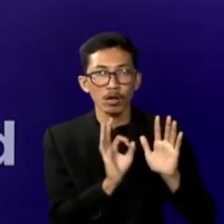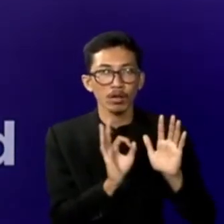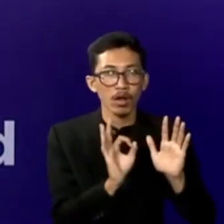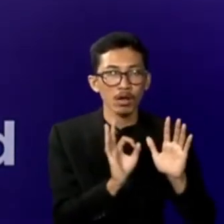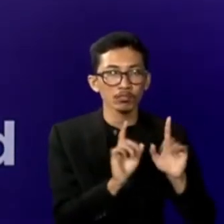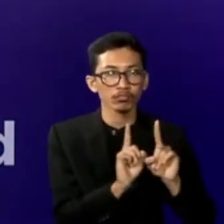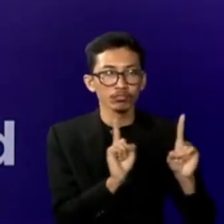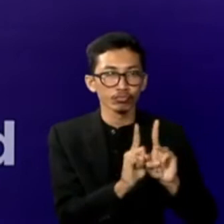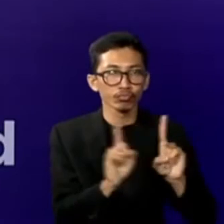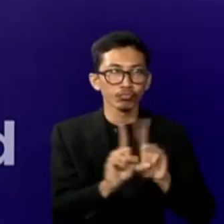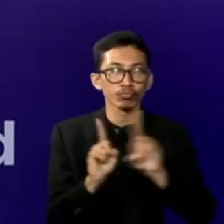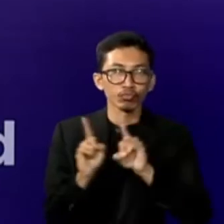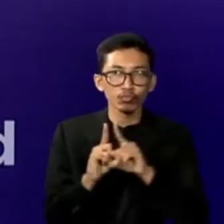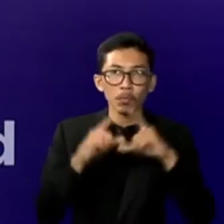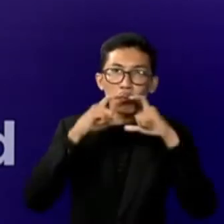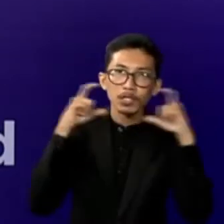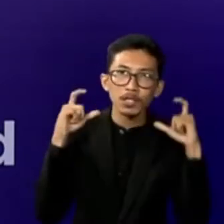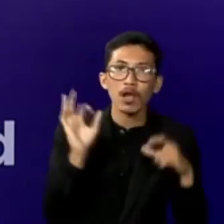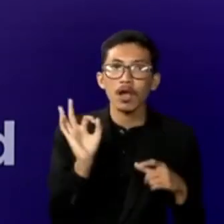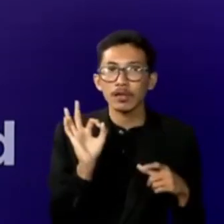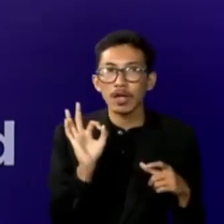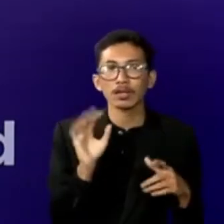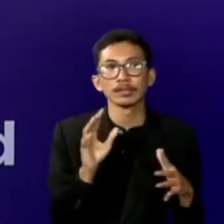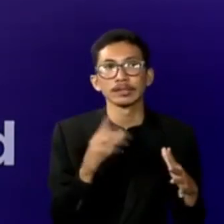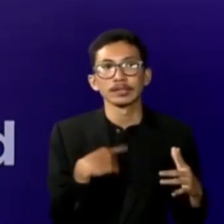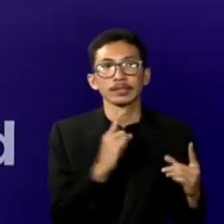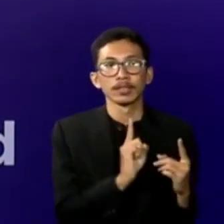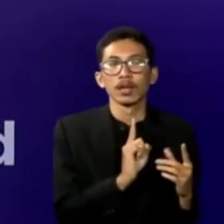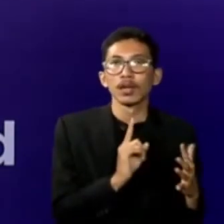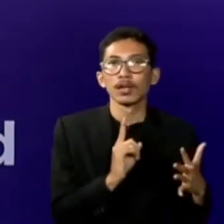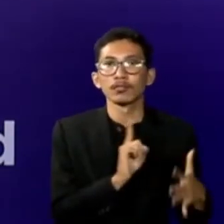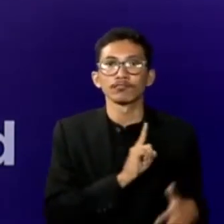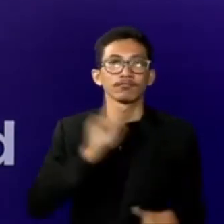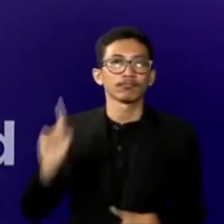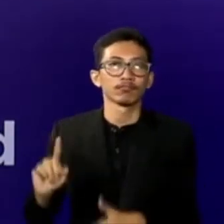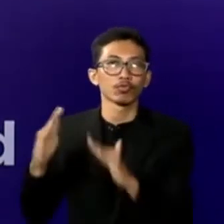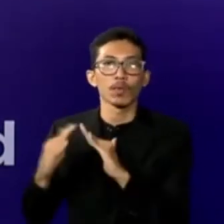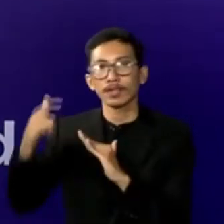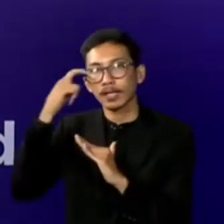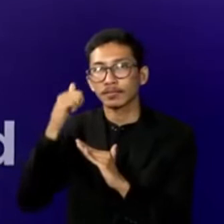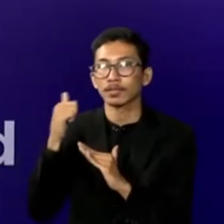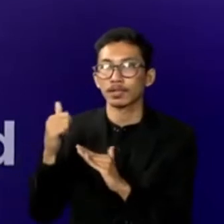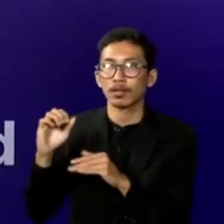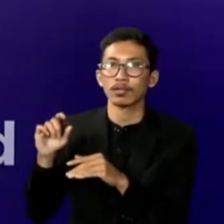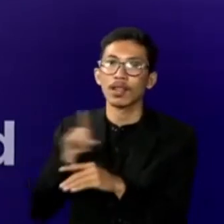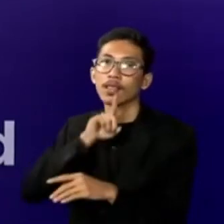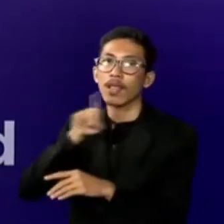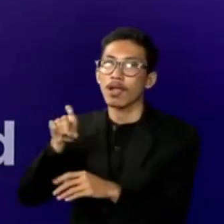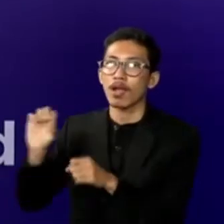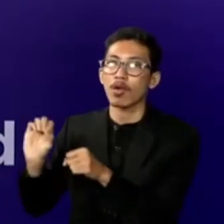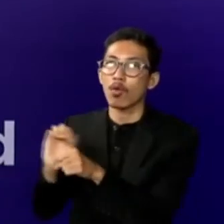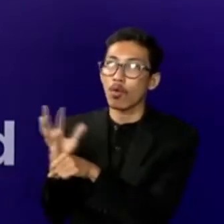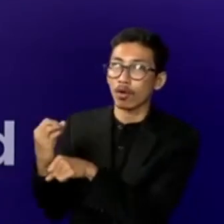benar untuk dilakukan itu Saatnya anda datang ke Puskesmas untuk menanyakan kira-kira saya tertular atau